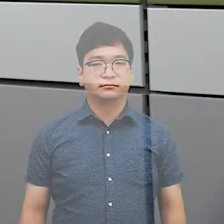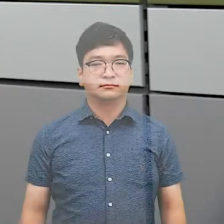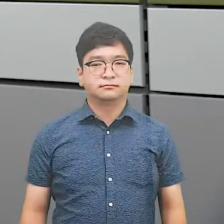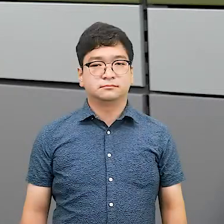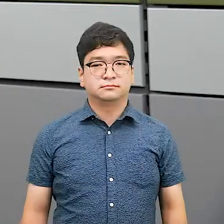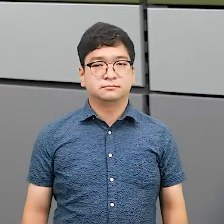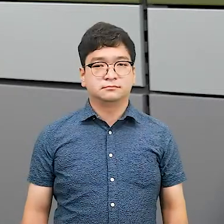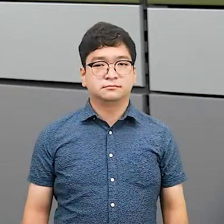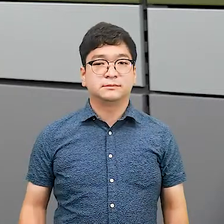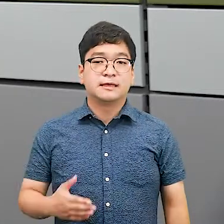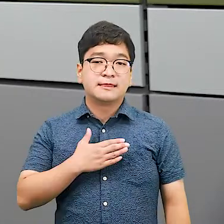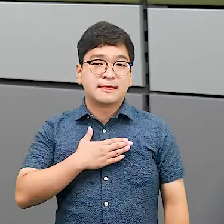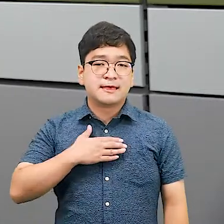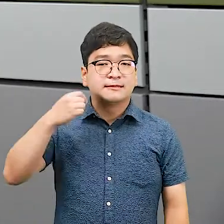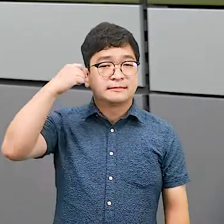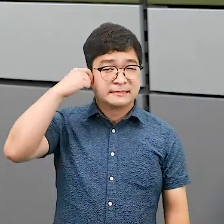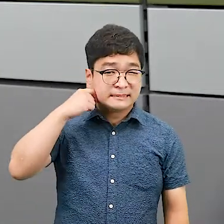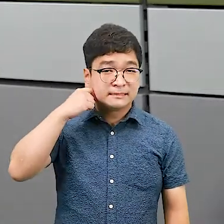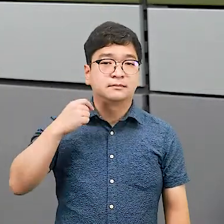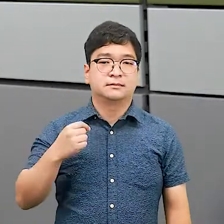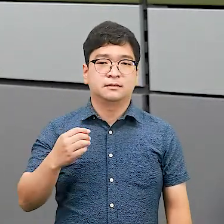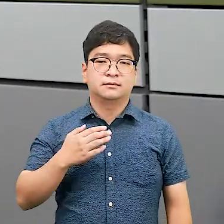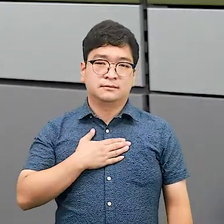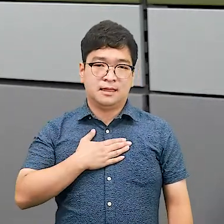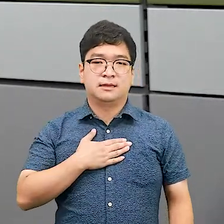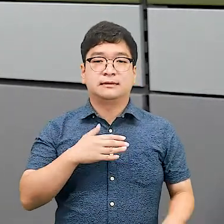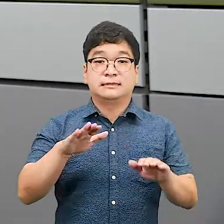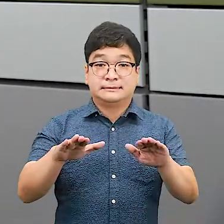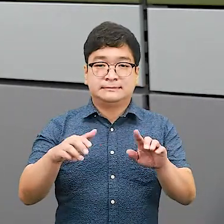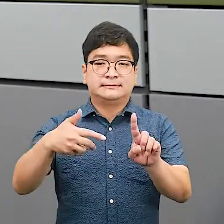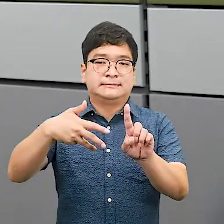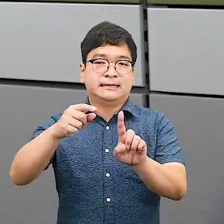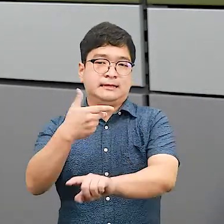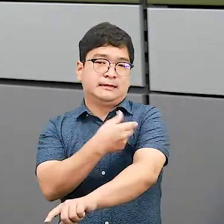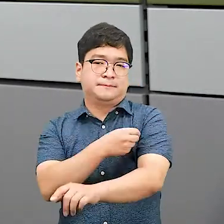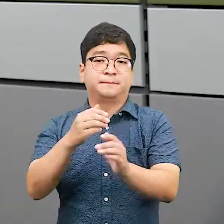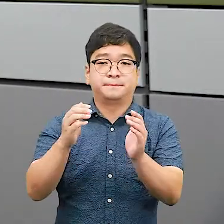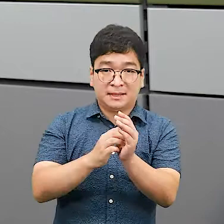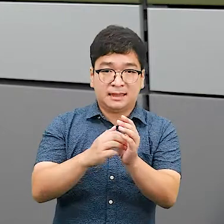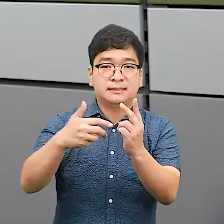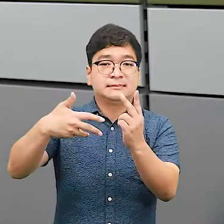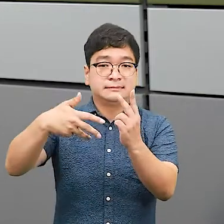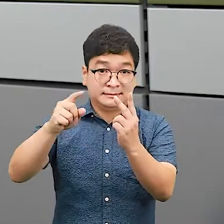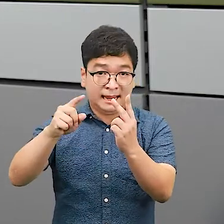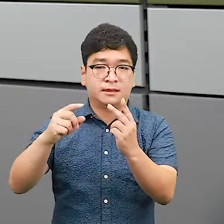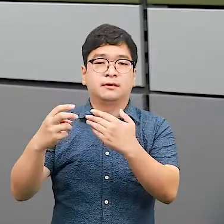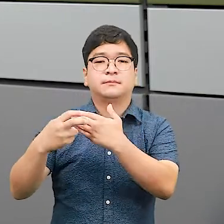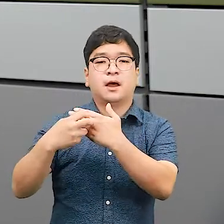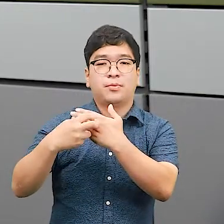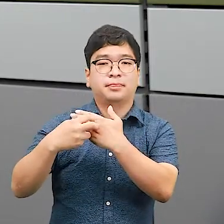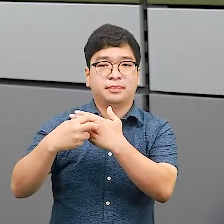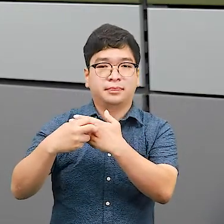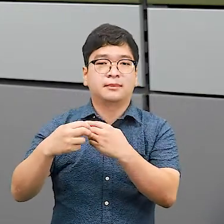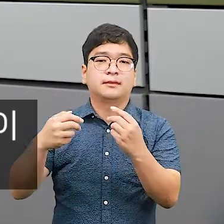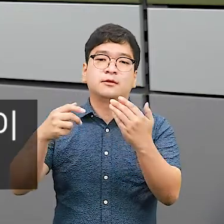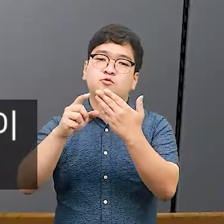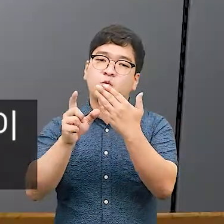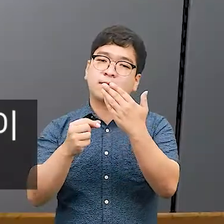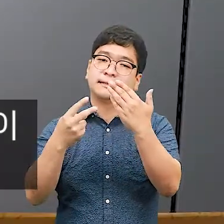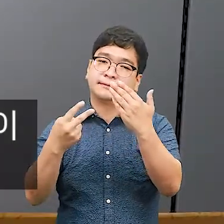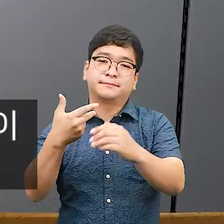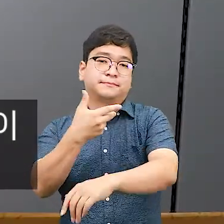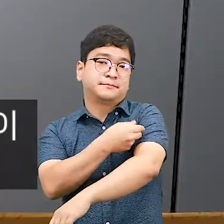이제 이건 제가 느낀 건데요. 저도 이제 1차 맞고 2차는 동네 의원에서 이제 저도 9월 2일 날 백신을